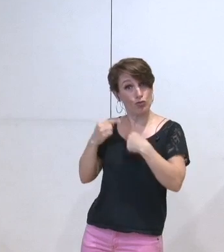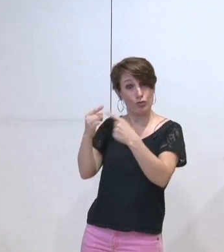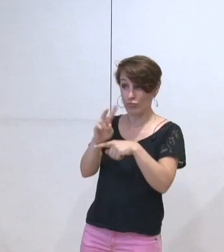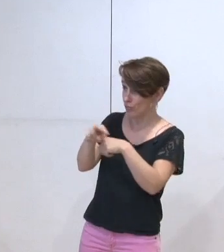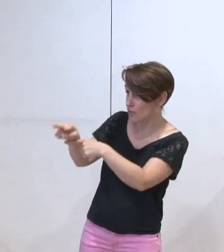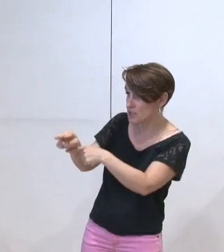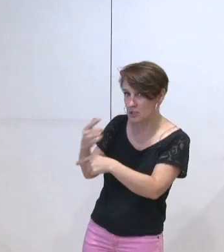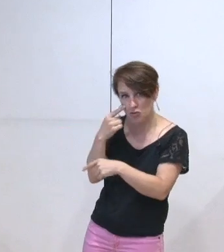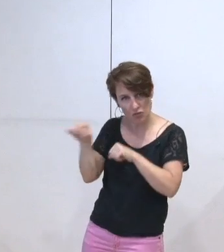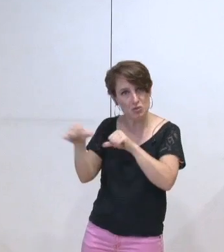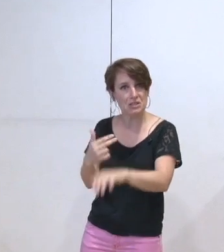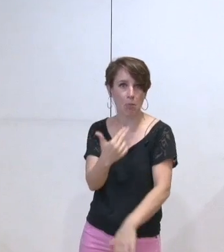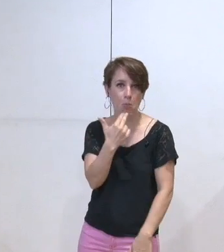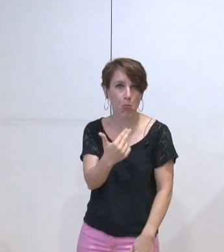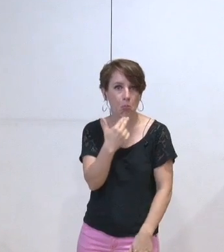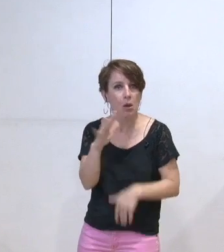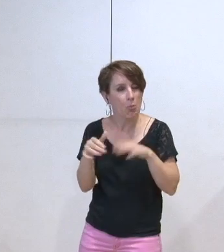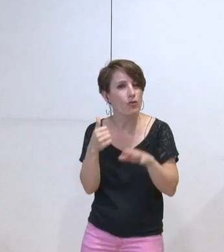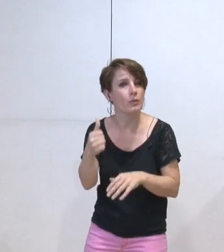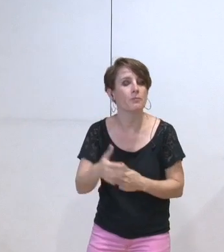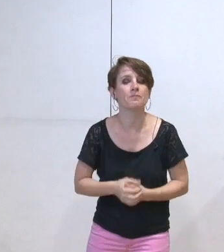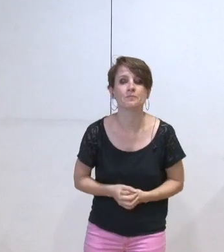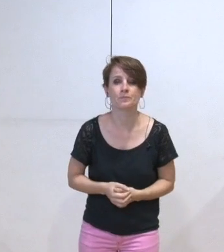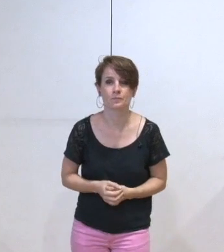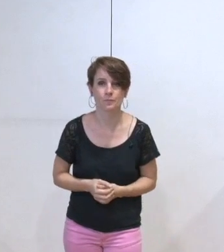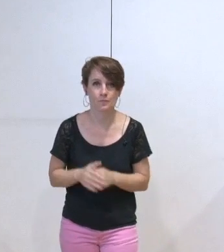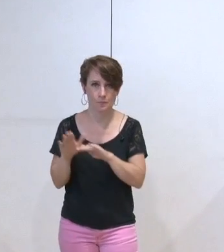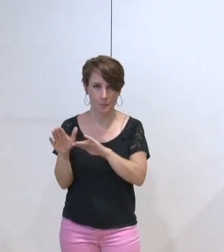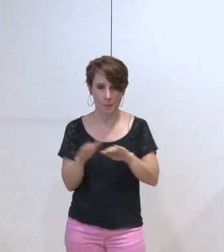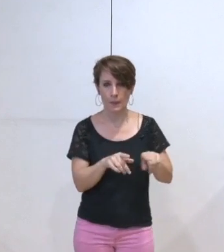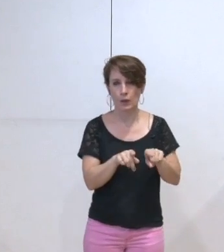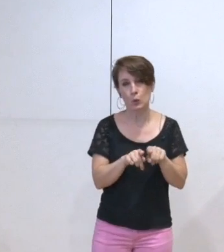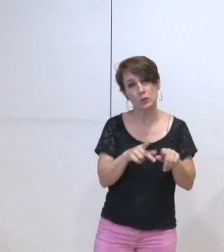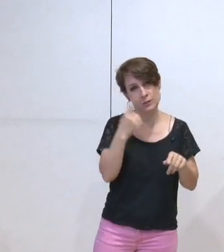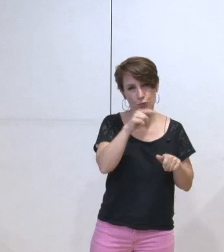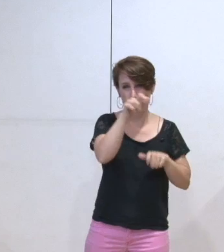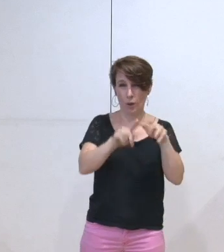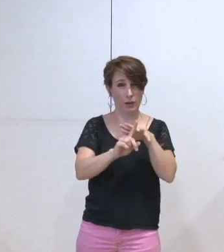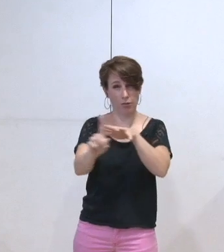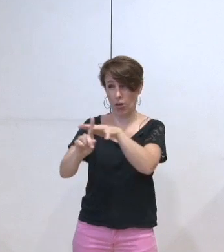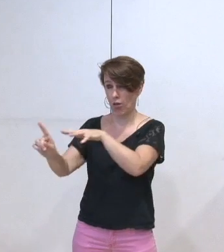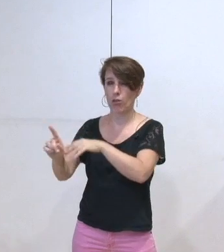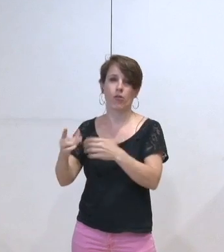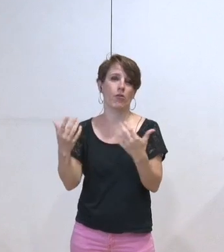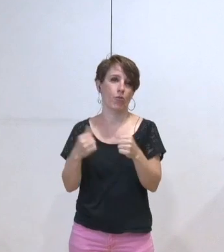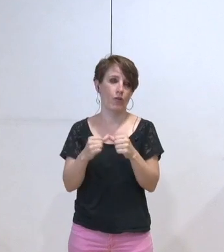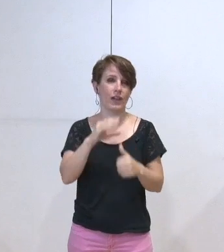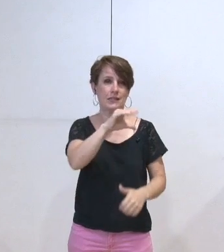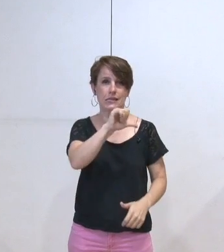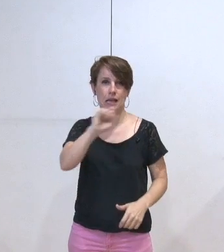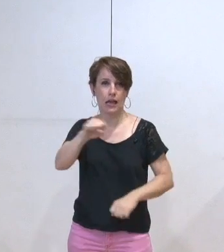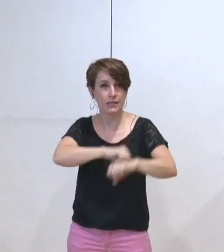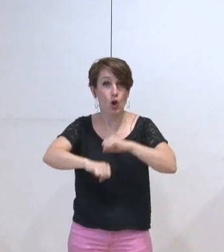efficacité il y a également pour ceux qui sont en grande exclusion le Centre Communal d'Action Sociale qui organise des distributions